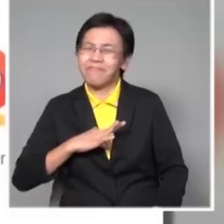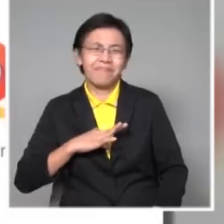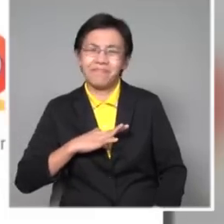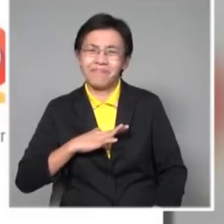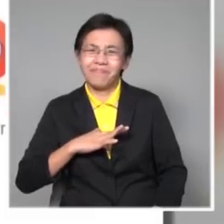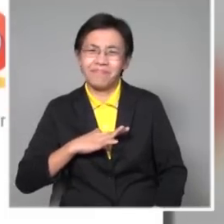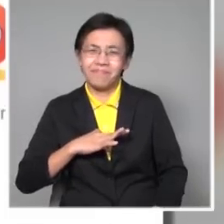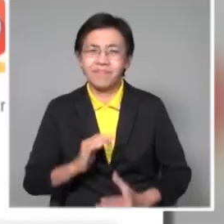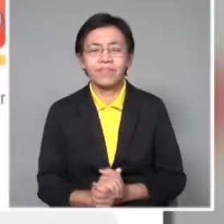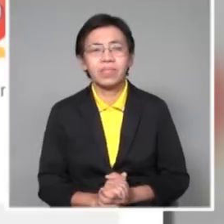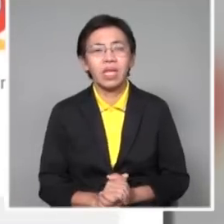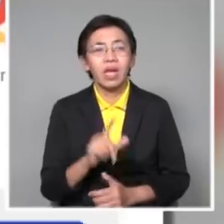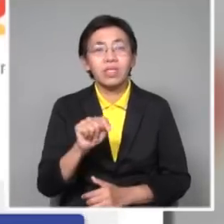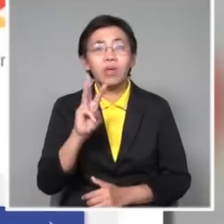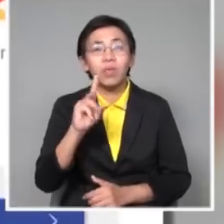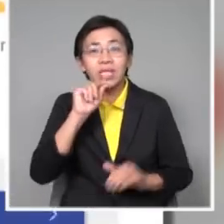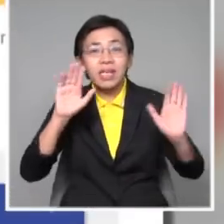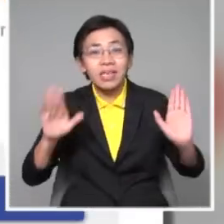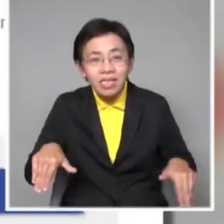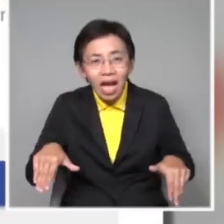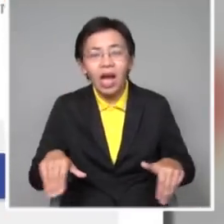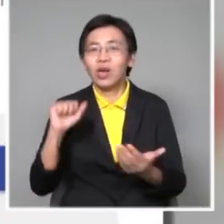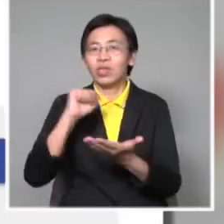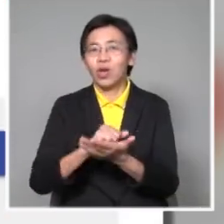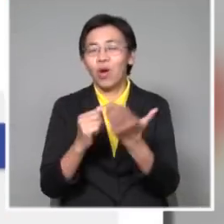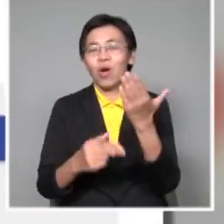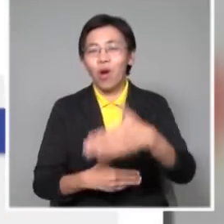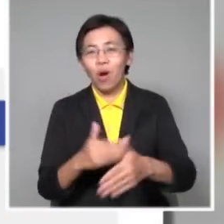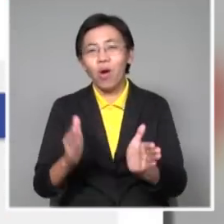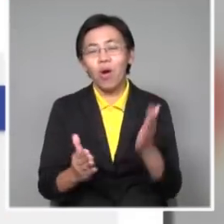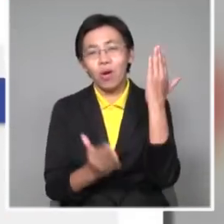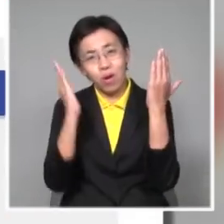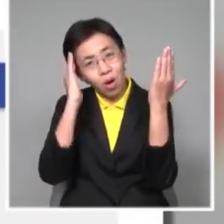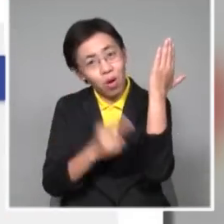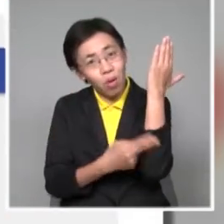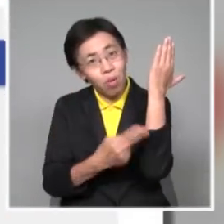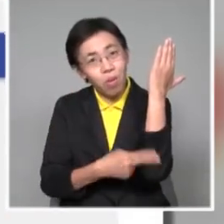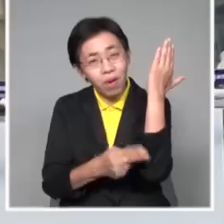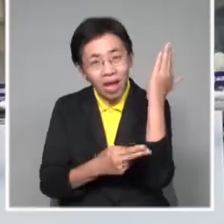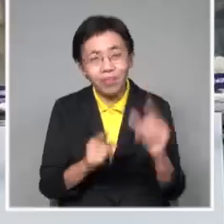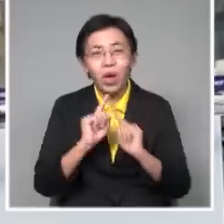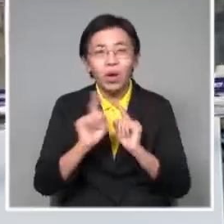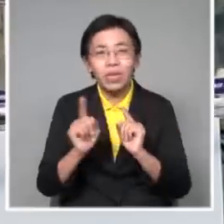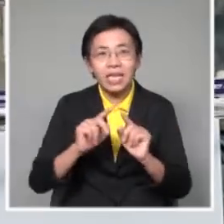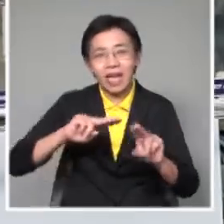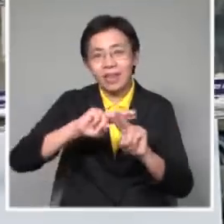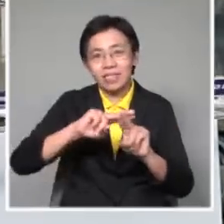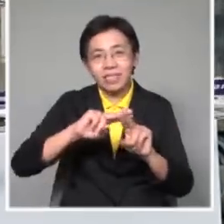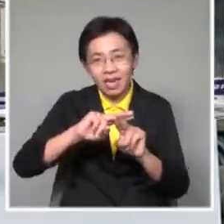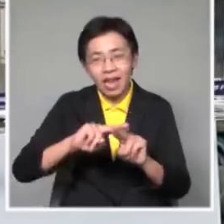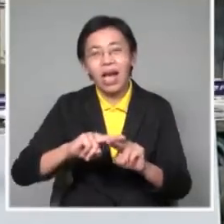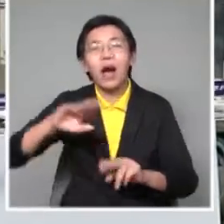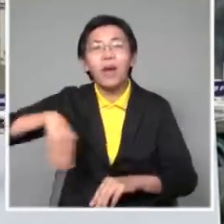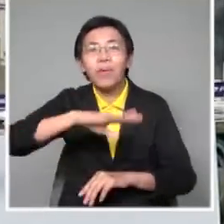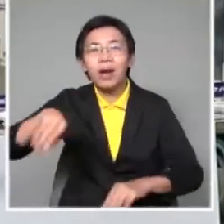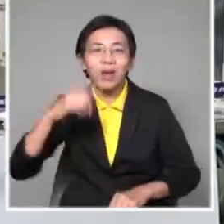โดยในโลก Twitter ก็พูดคุยกันถึงการจองที่พักตามโครงการเราเที่ยวด้วยกันคุยกันผ่านทางแฮชแท็กเราเที่ยวด้วยกัน